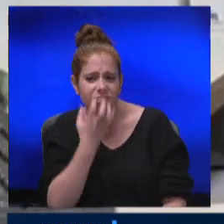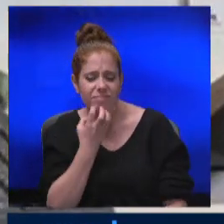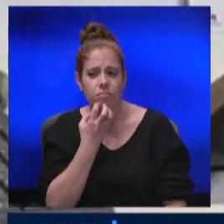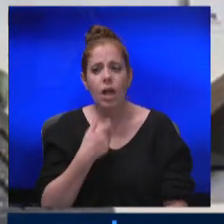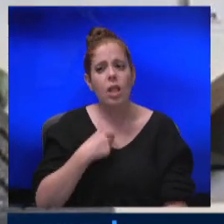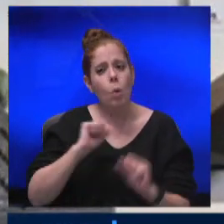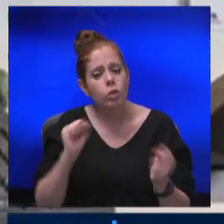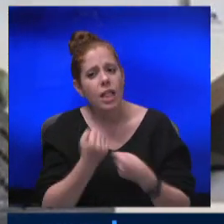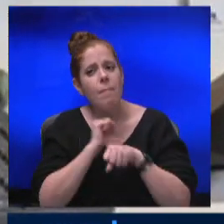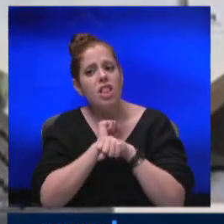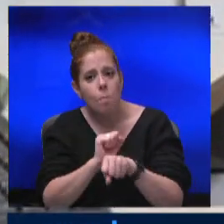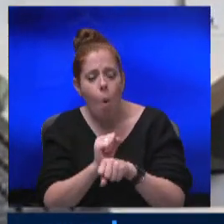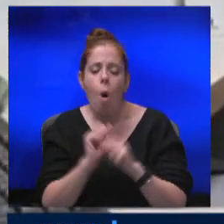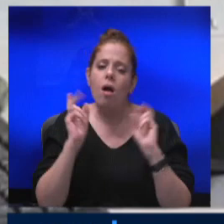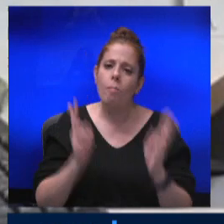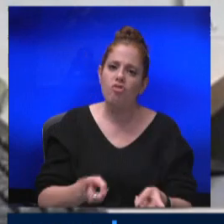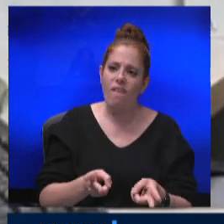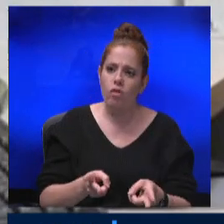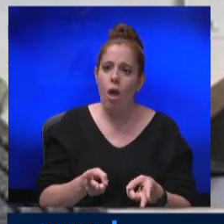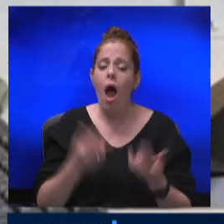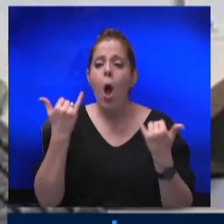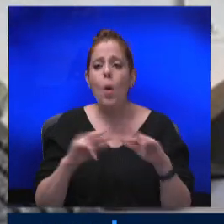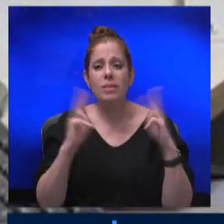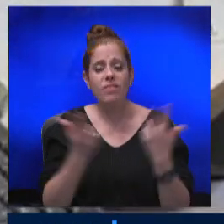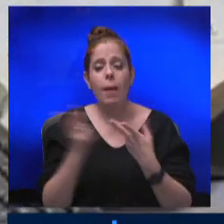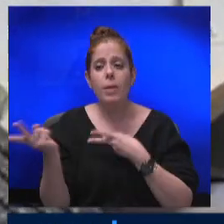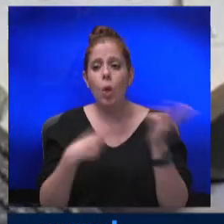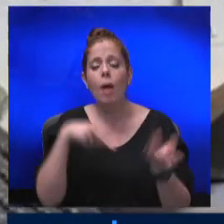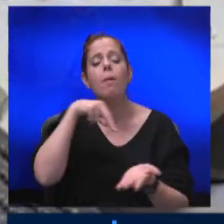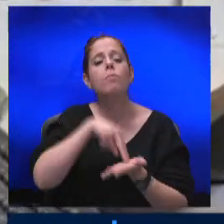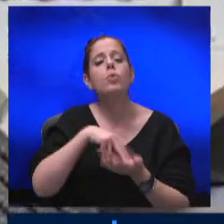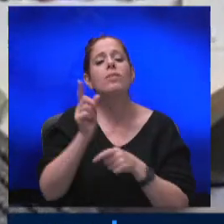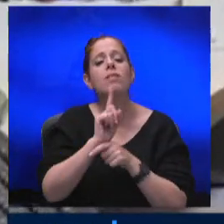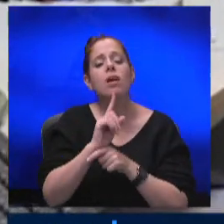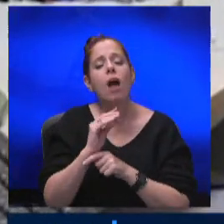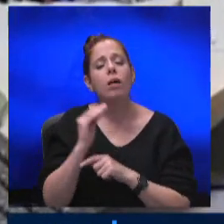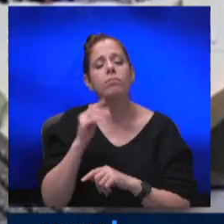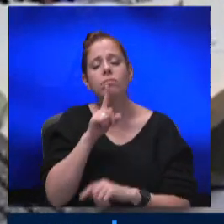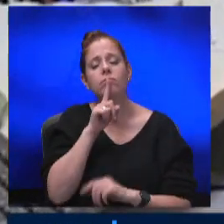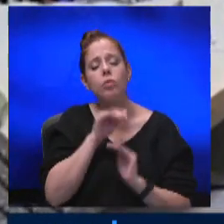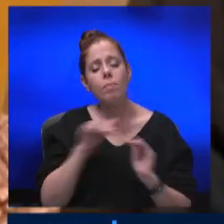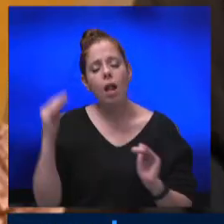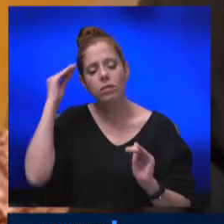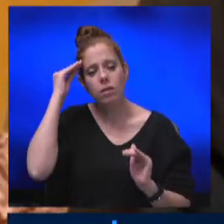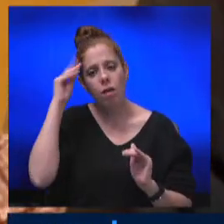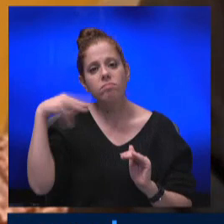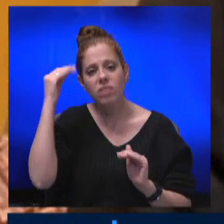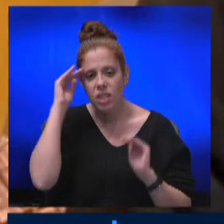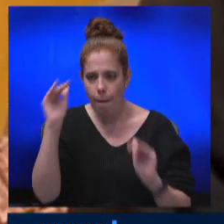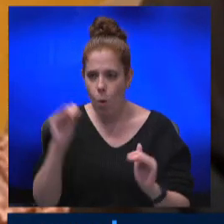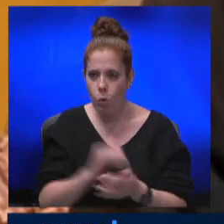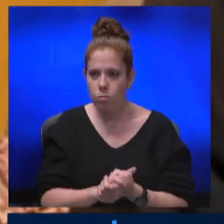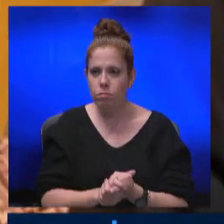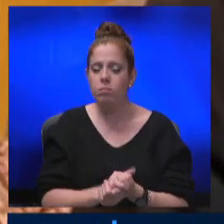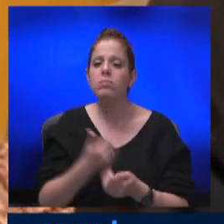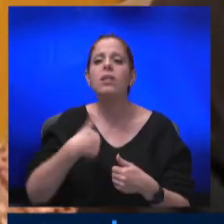לתמוך בהם ככל שניתן. היום צוותי בית החולים עמדו דקה דומייה לזכרה. יהי זכרה ברוך. כן, תלכו לקבל